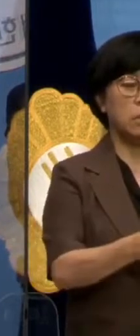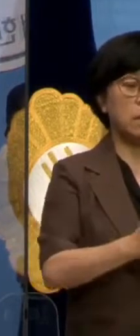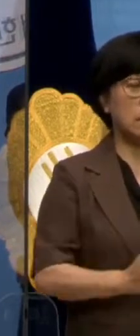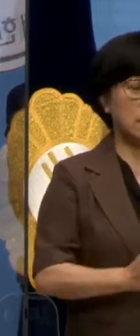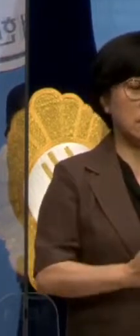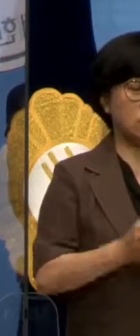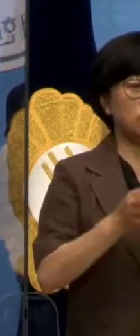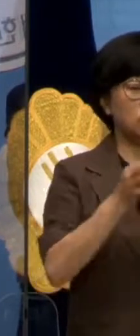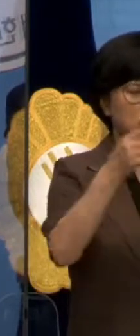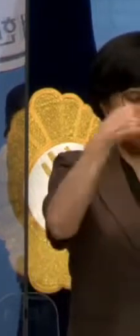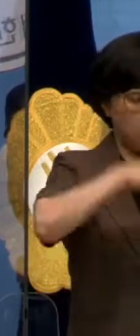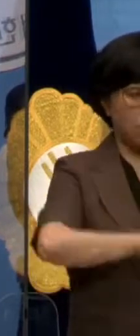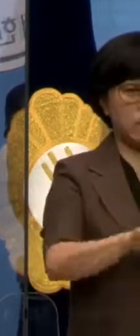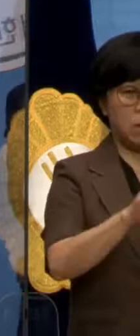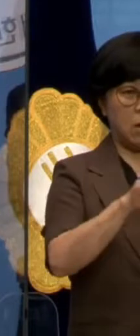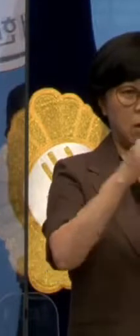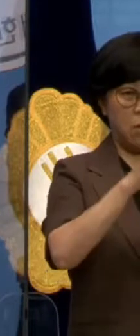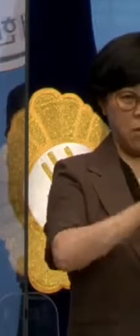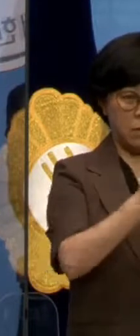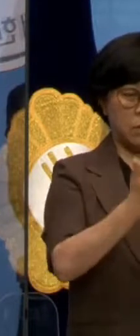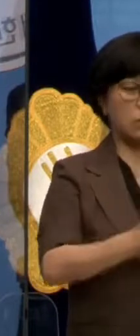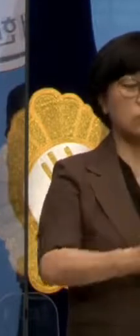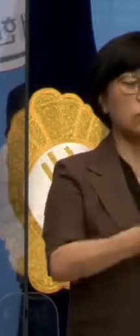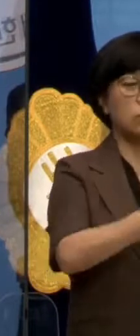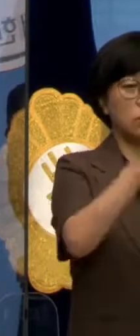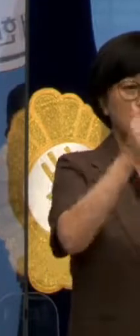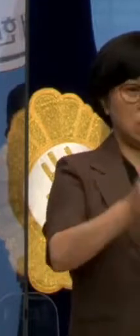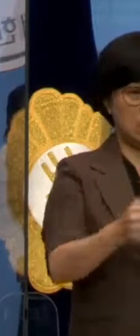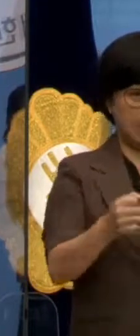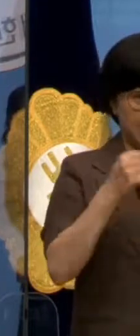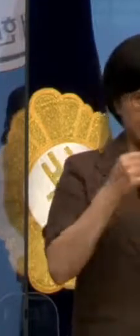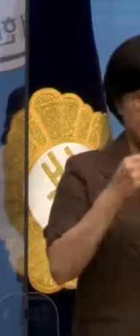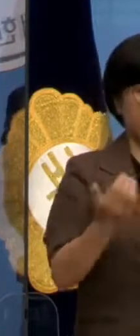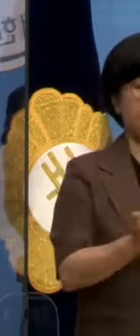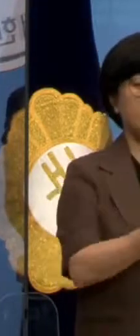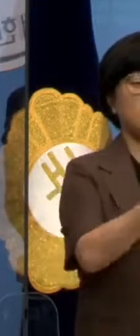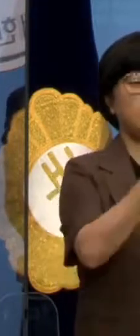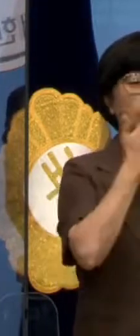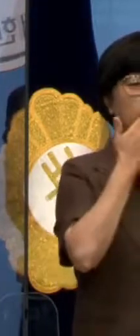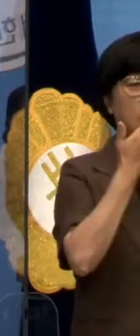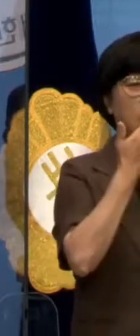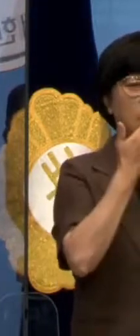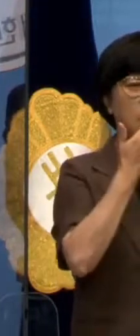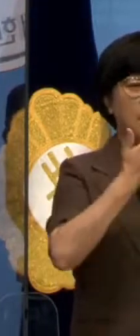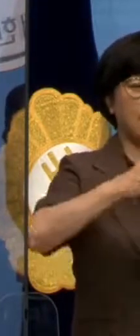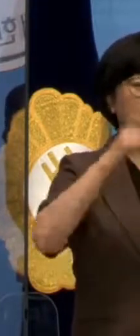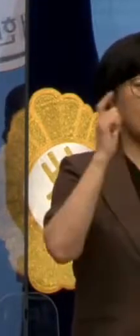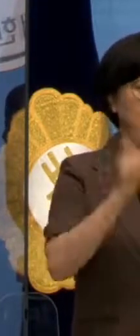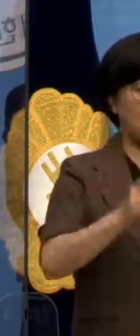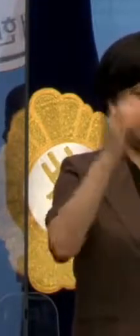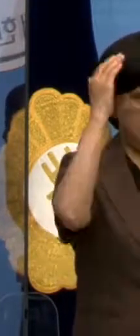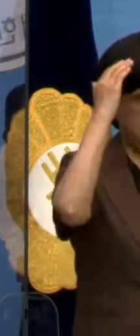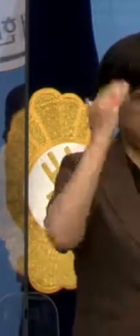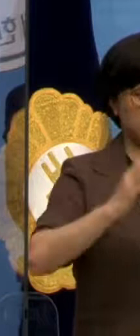철도의 지하화를 통해 도시의 경쟁력이 급상승하는